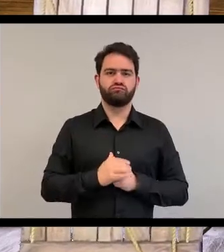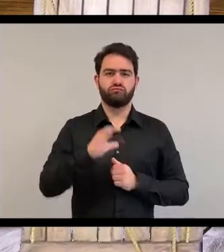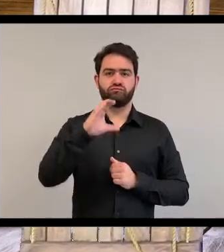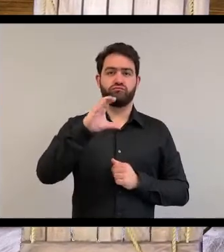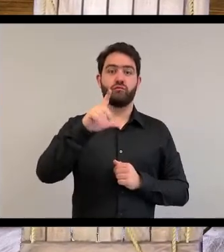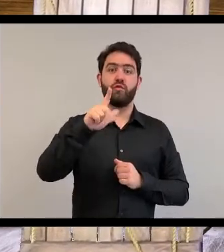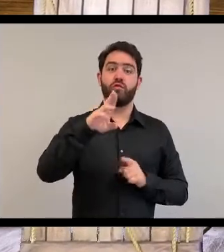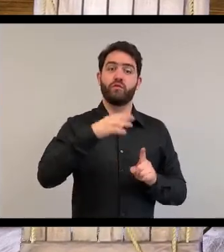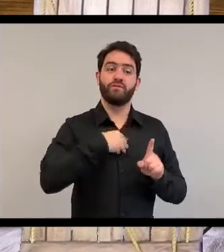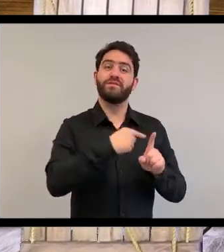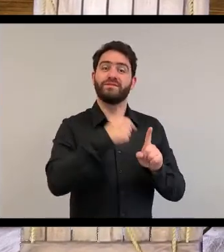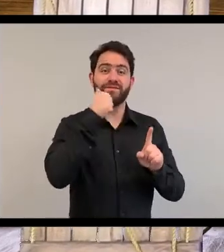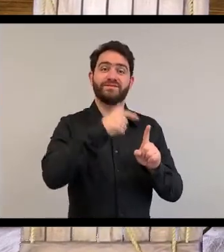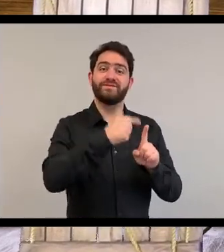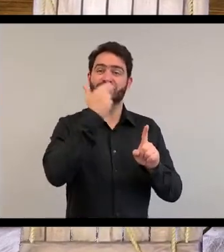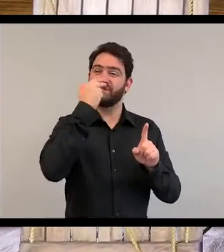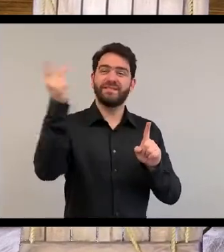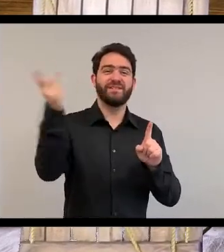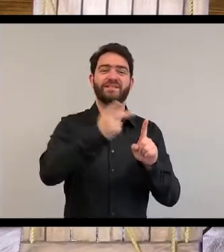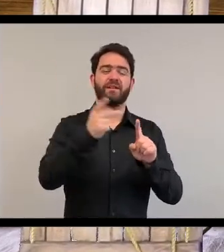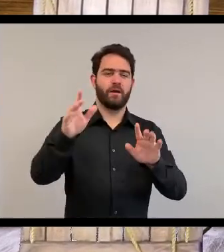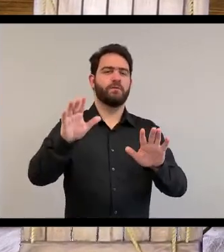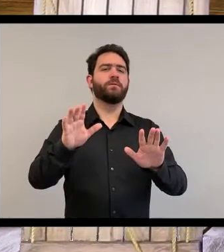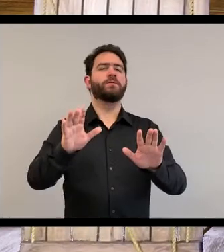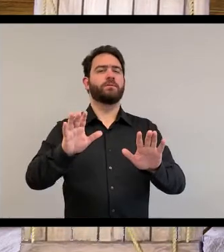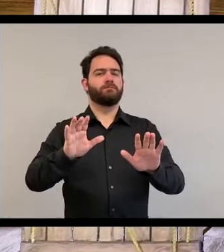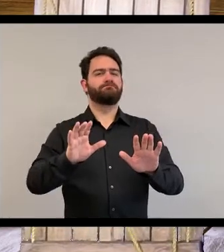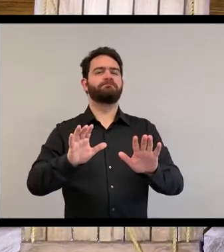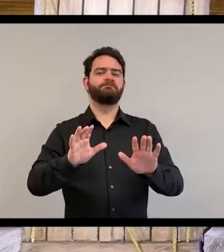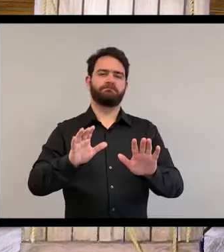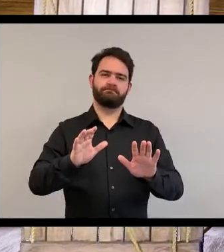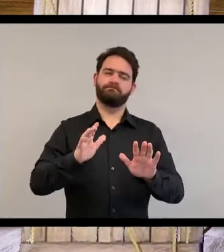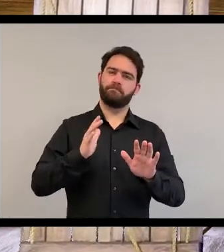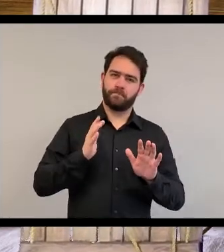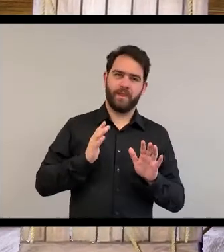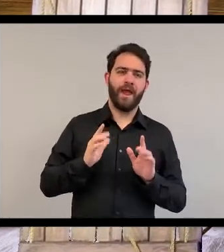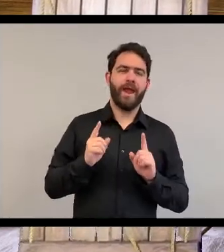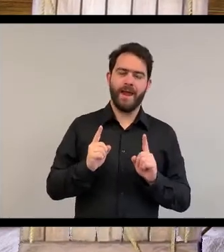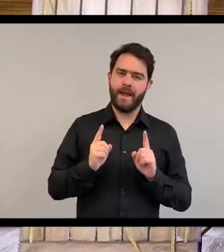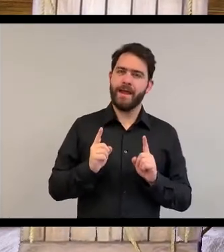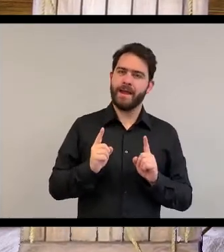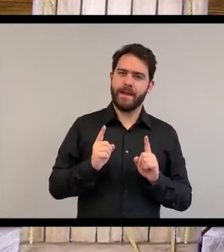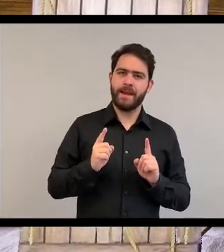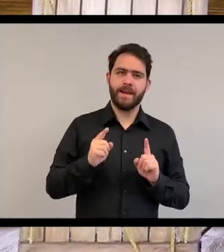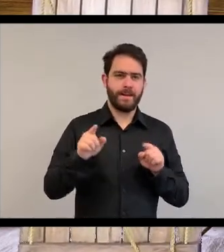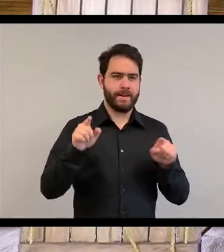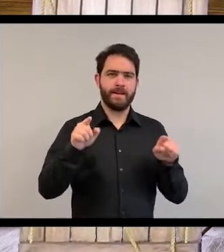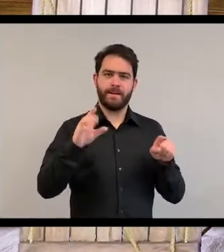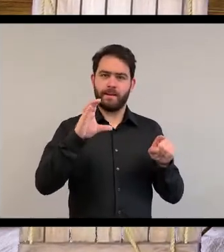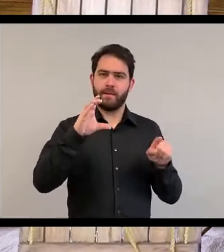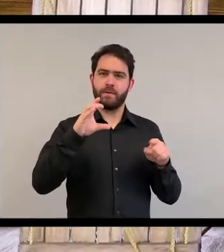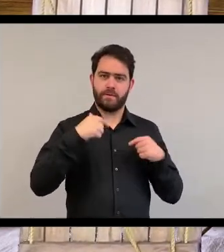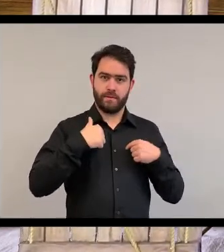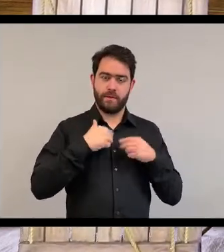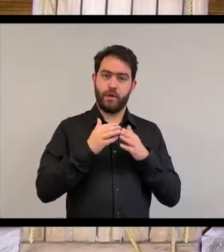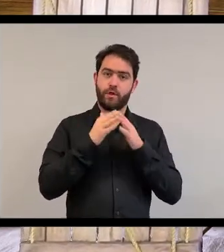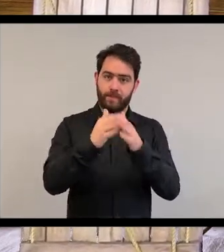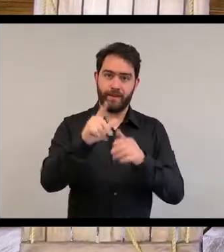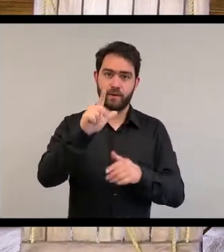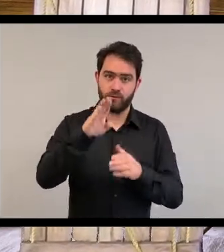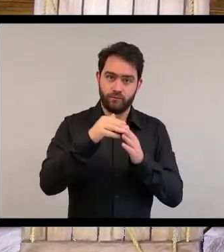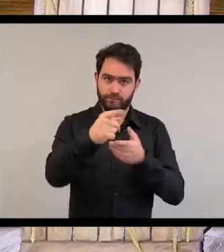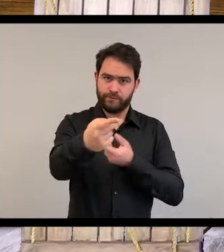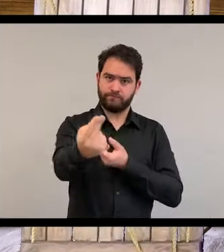resta impassible. Il l'écoutait, mais il savait qui il était parce que Ricky en avait parlé de lui.